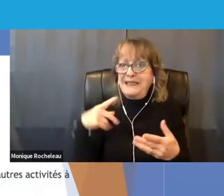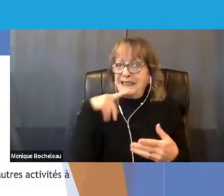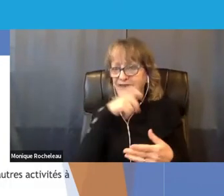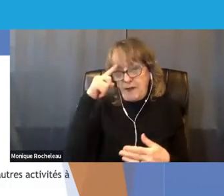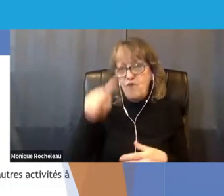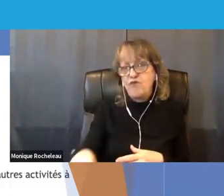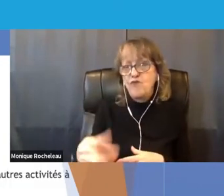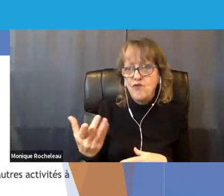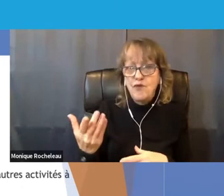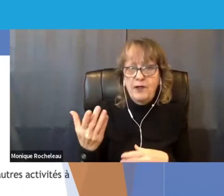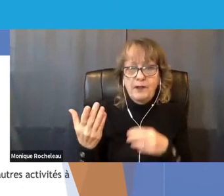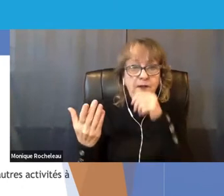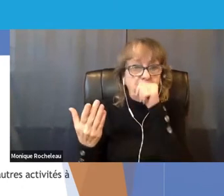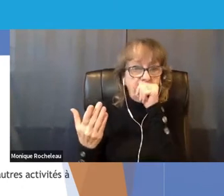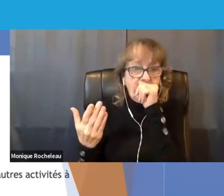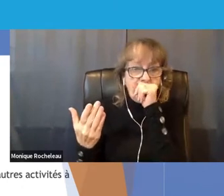Bon, vous êtes tous